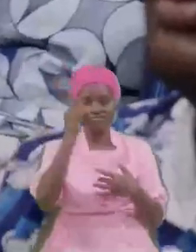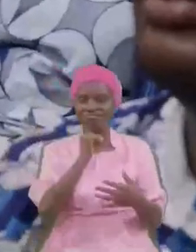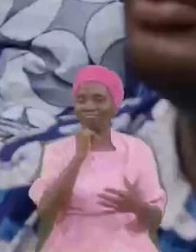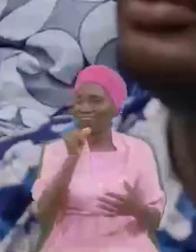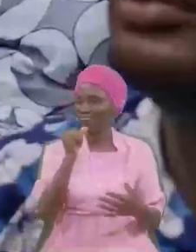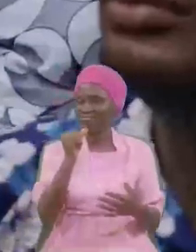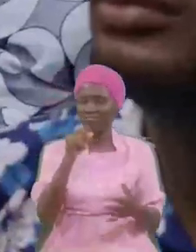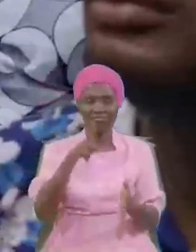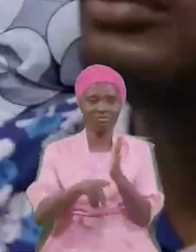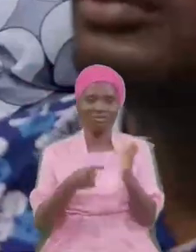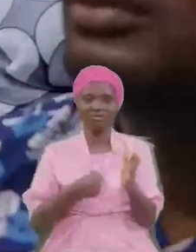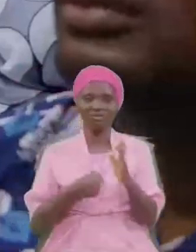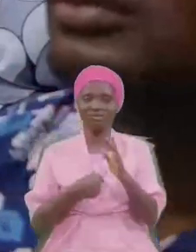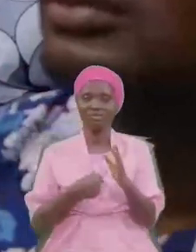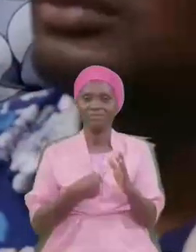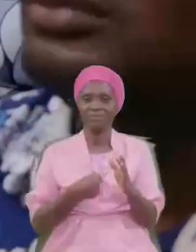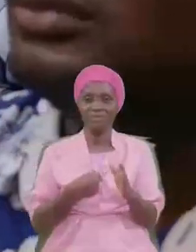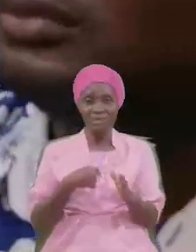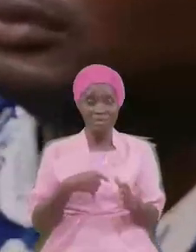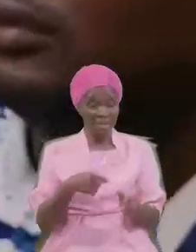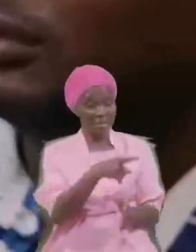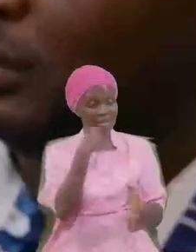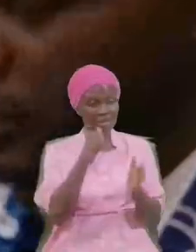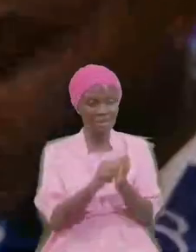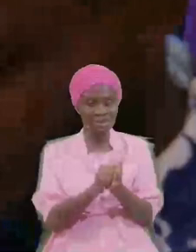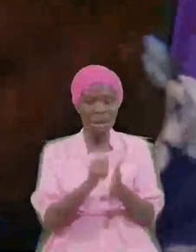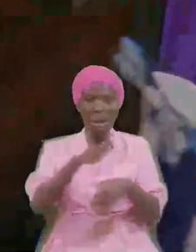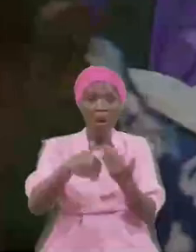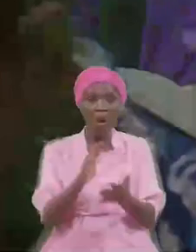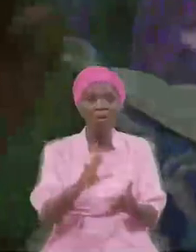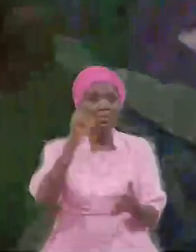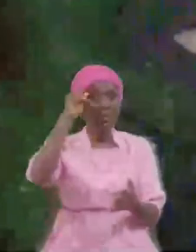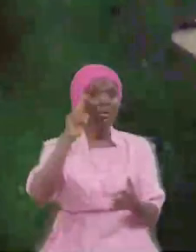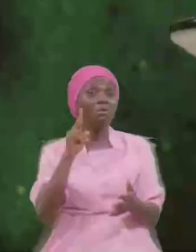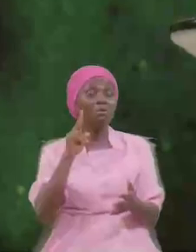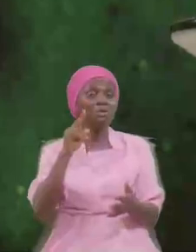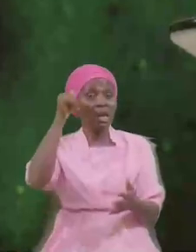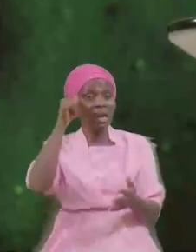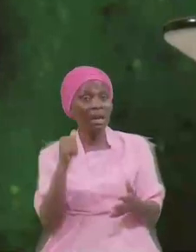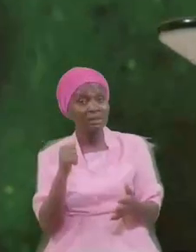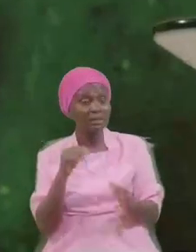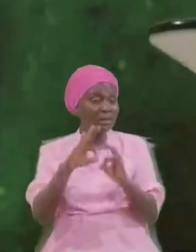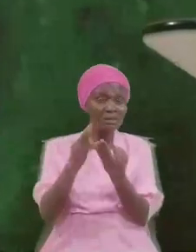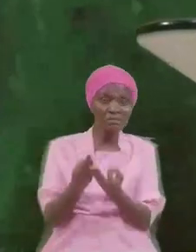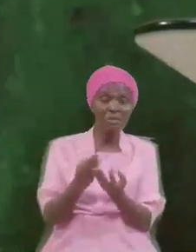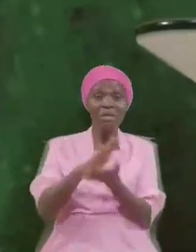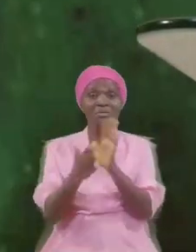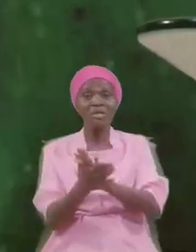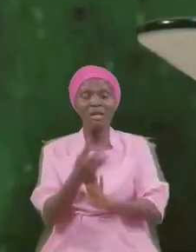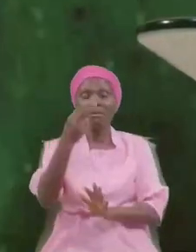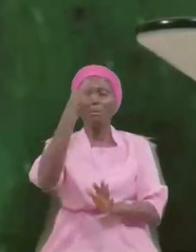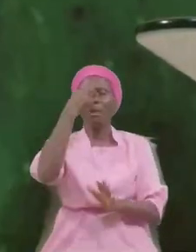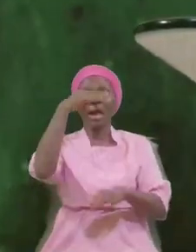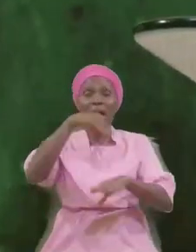On dit que, tu sais, que tous tes oncles sont devenus aveugles à l'âge de